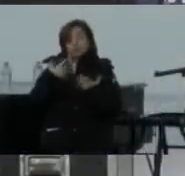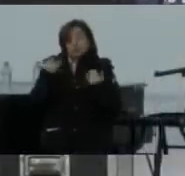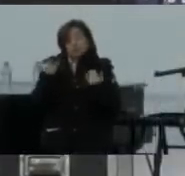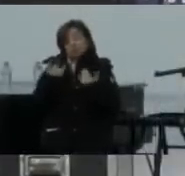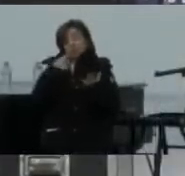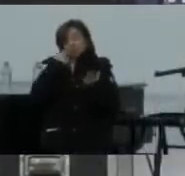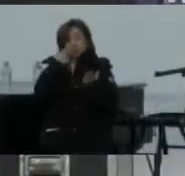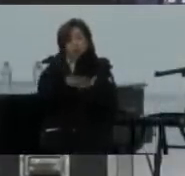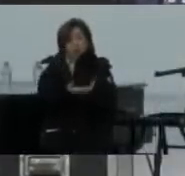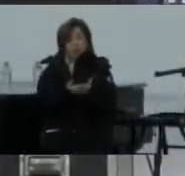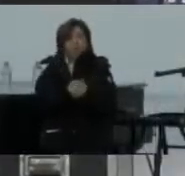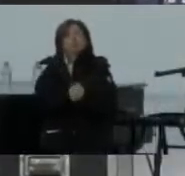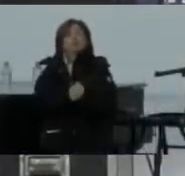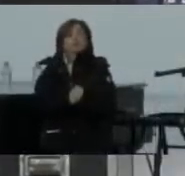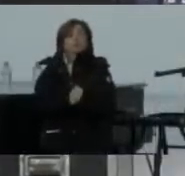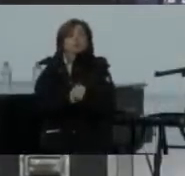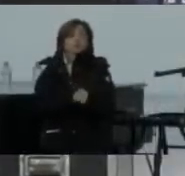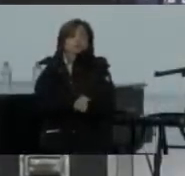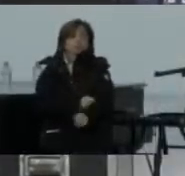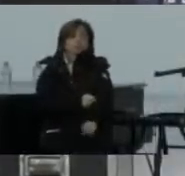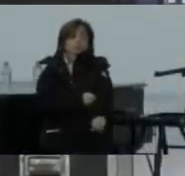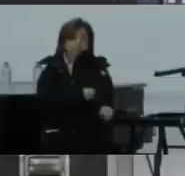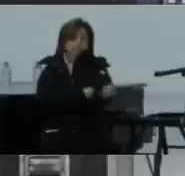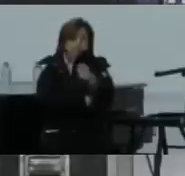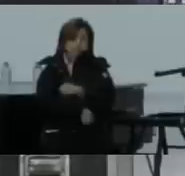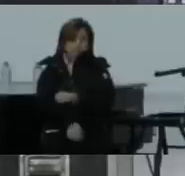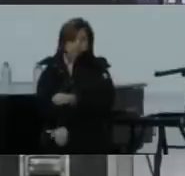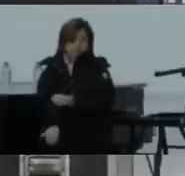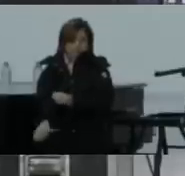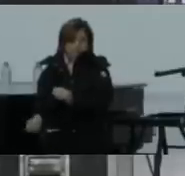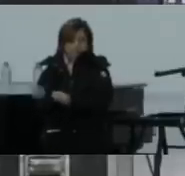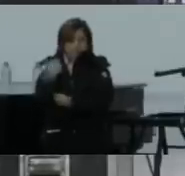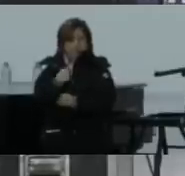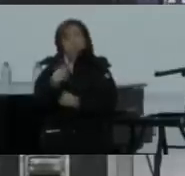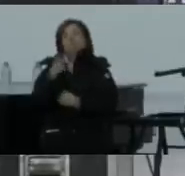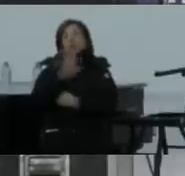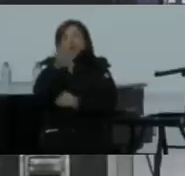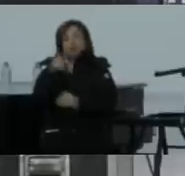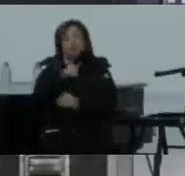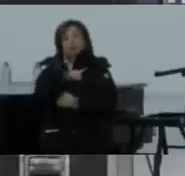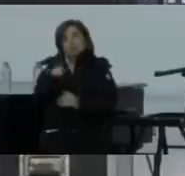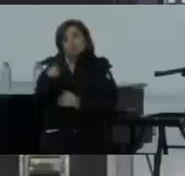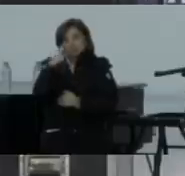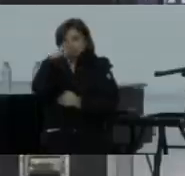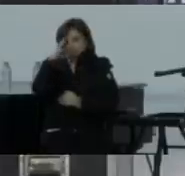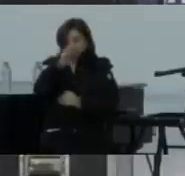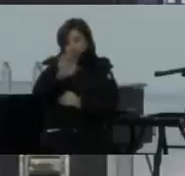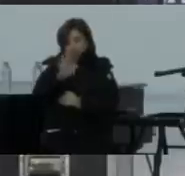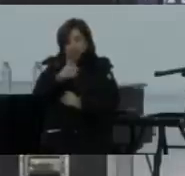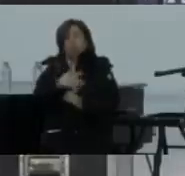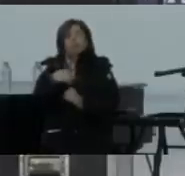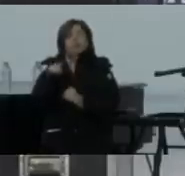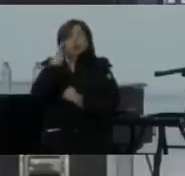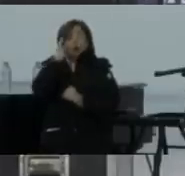sono coadiuvate da qualcosa che forse voi non avete ancora capito, ma ho visto,